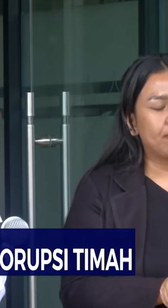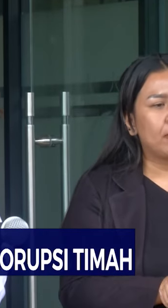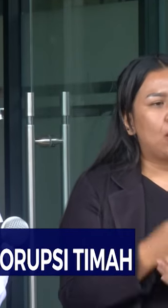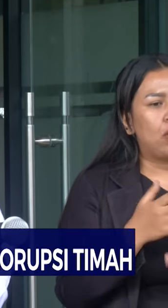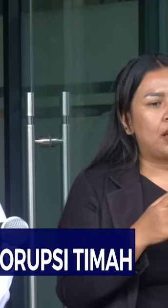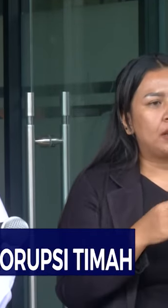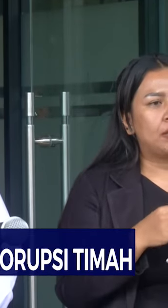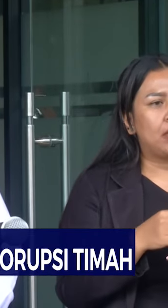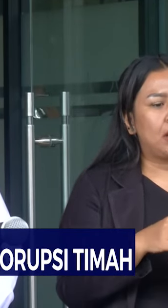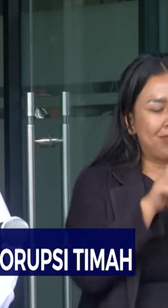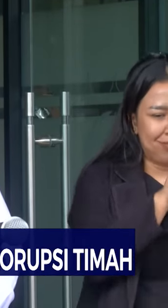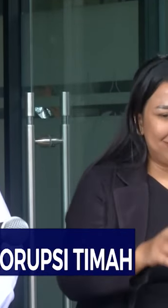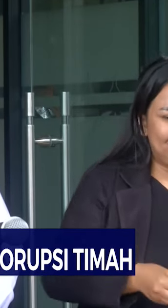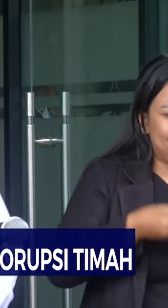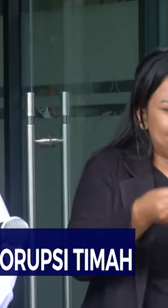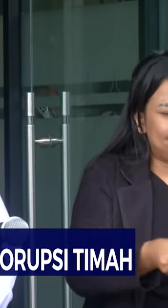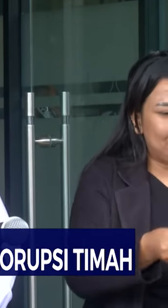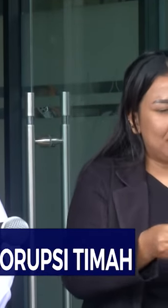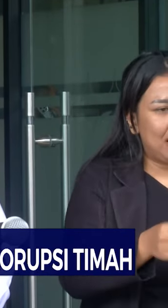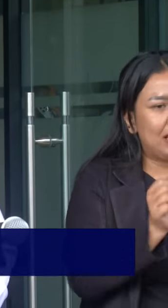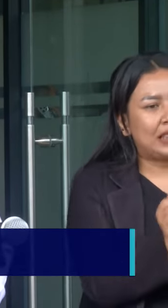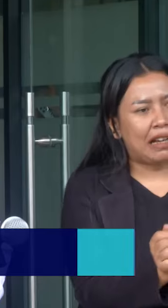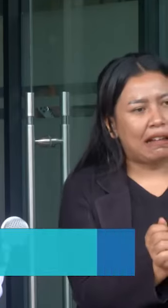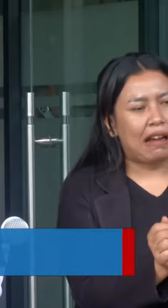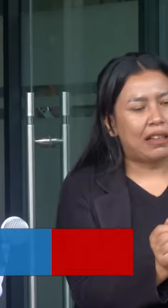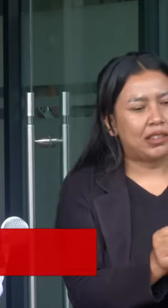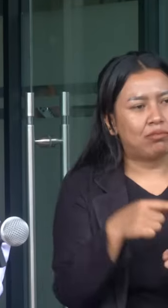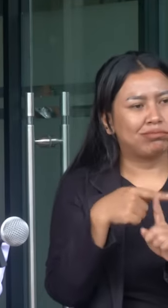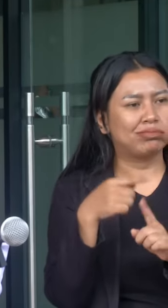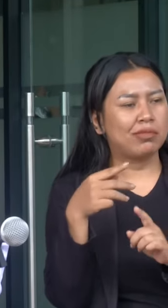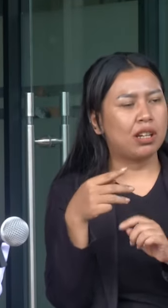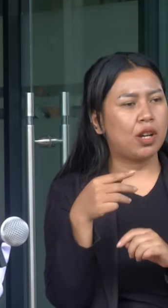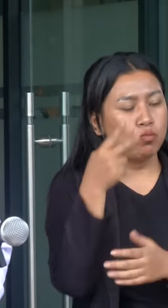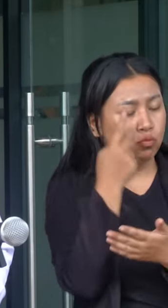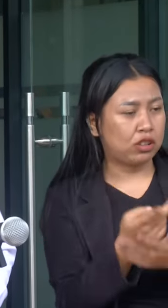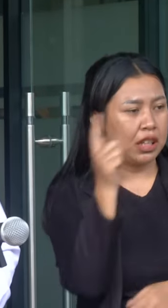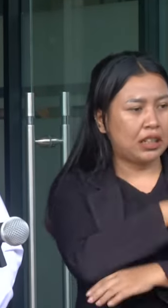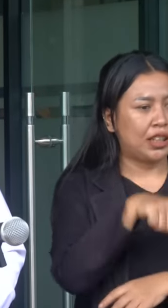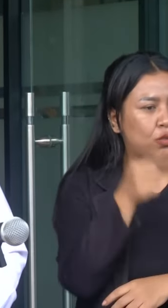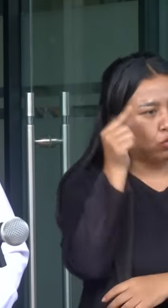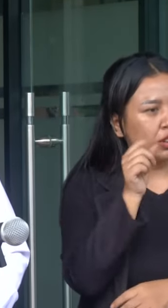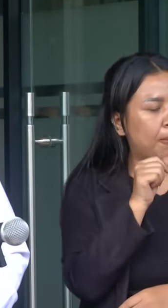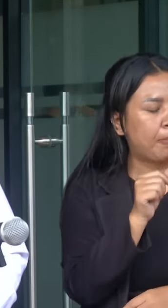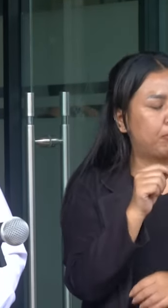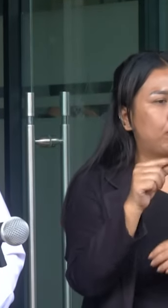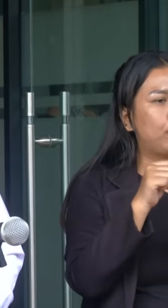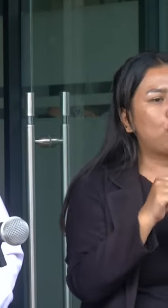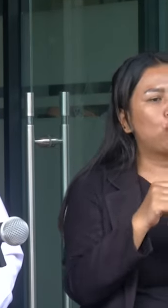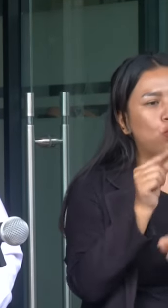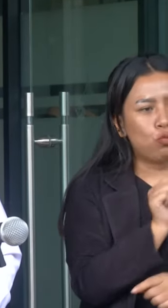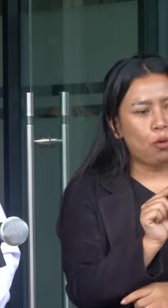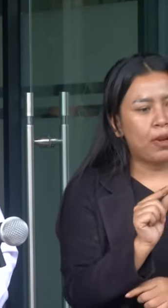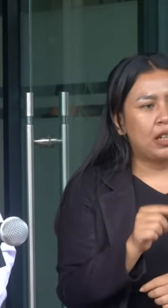sehingga penyidik menyerahkan para tersangka hari ini dan barang bukti kepada penutut umum di